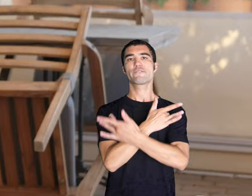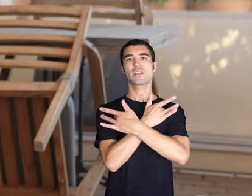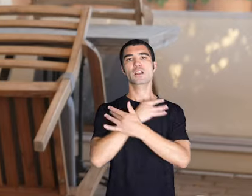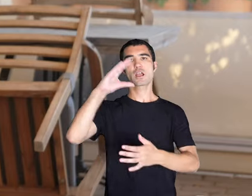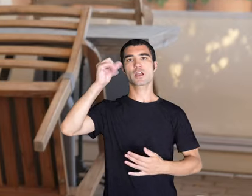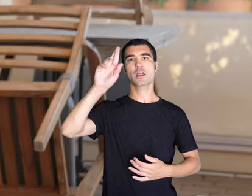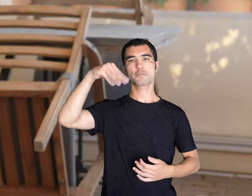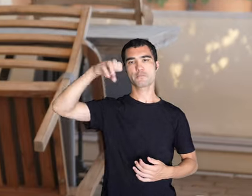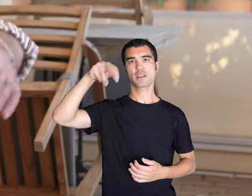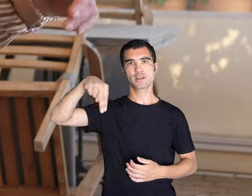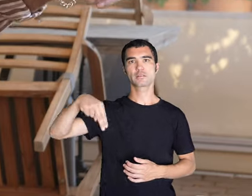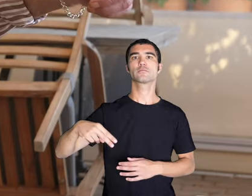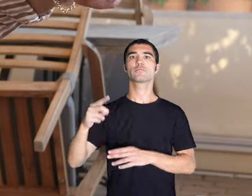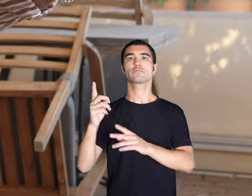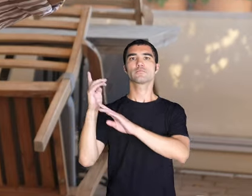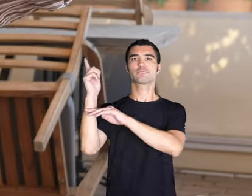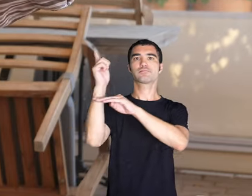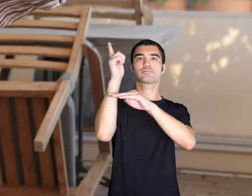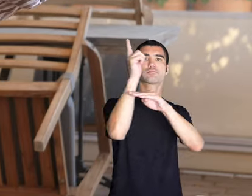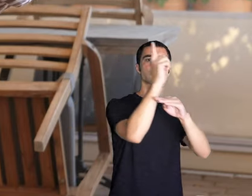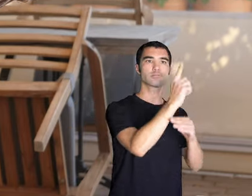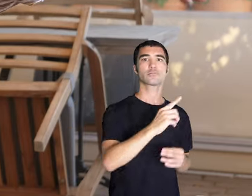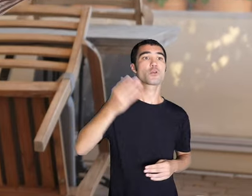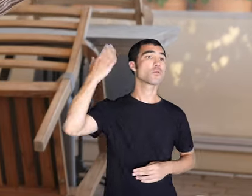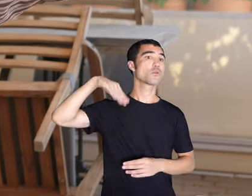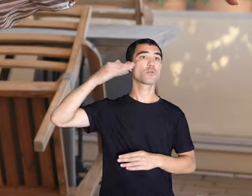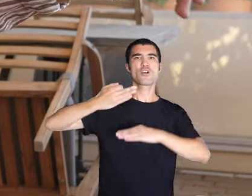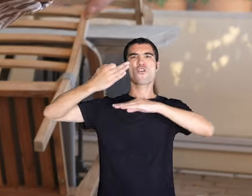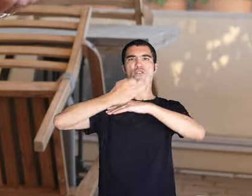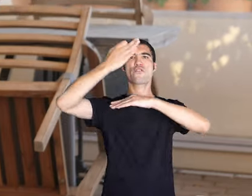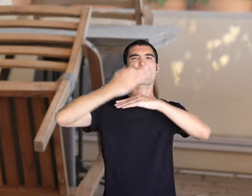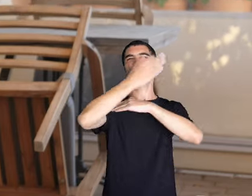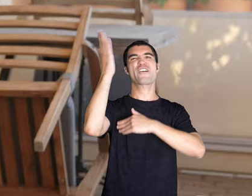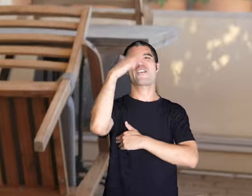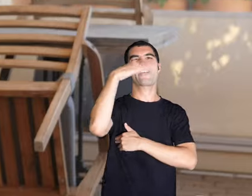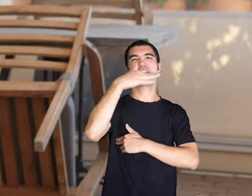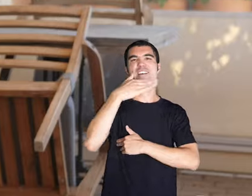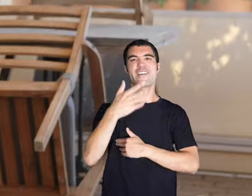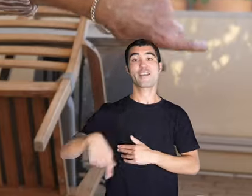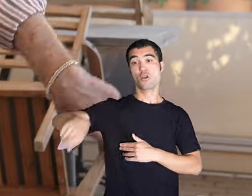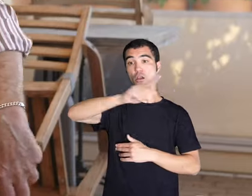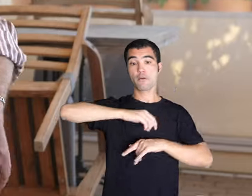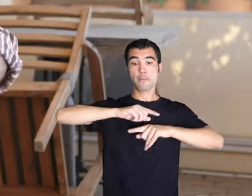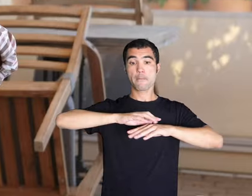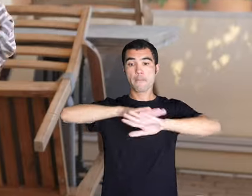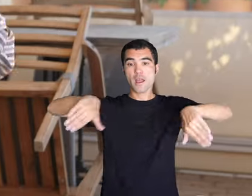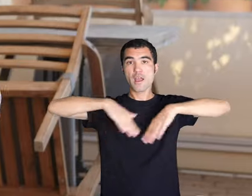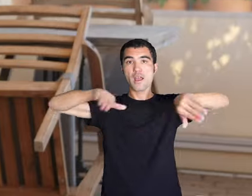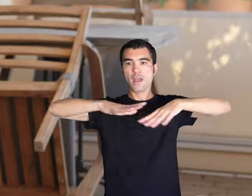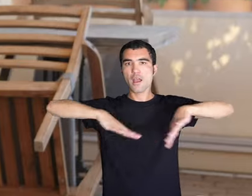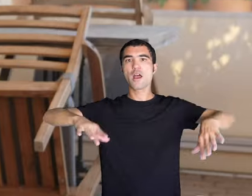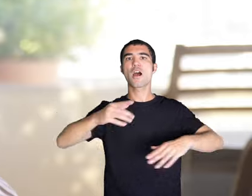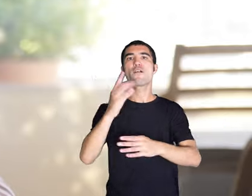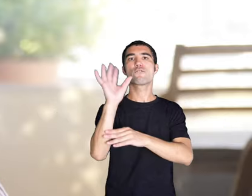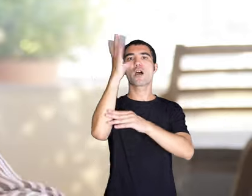Carmen, i el passejaven, i un temps no hi havia jata, no hi havia tot això, i tota la platja estava remada